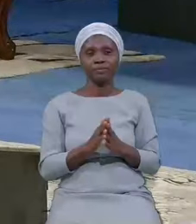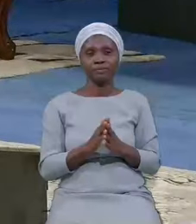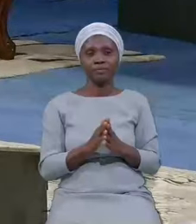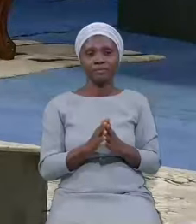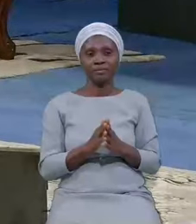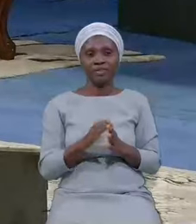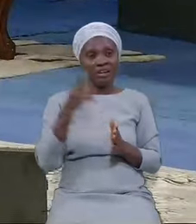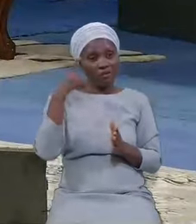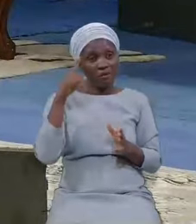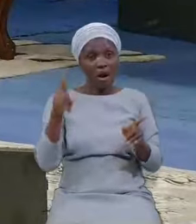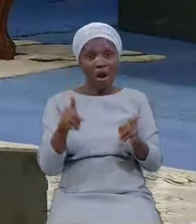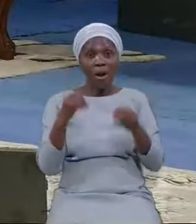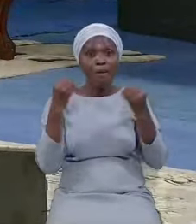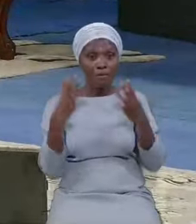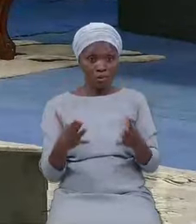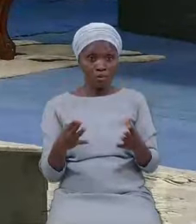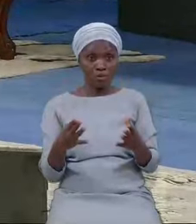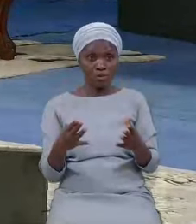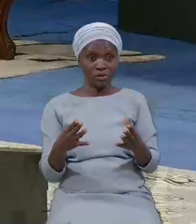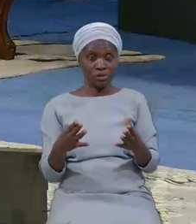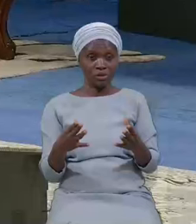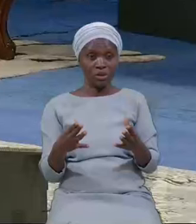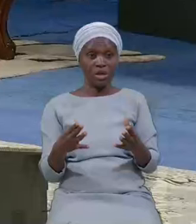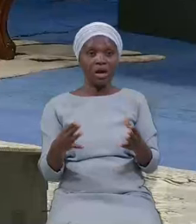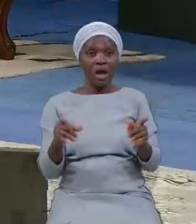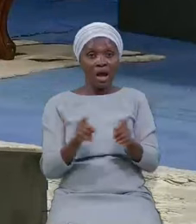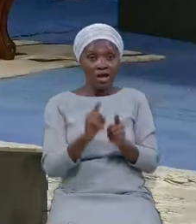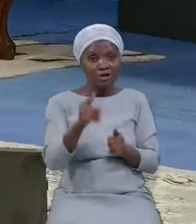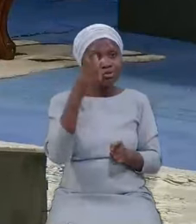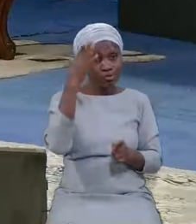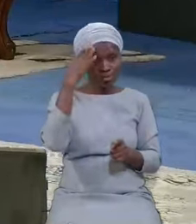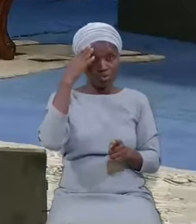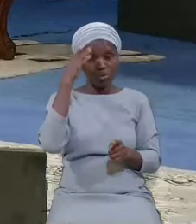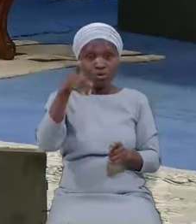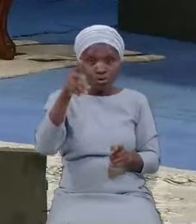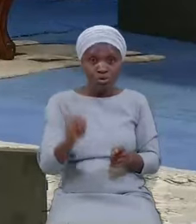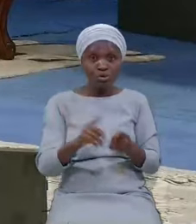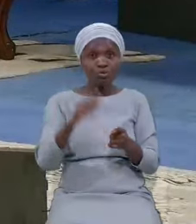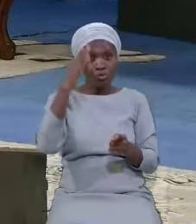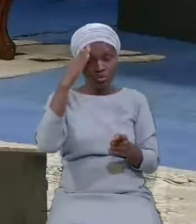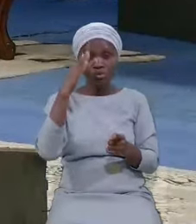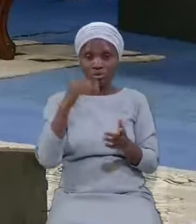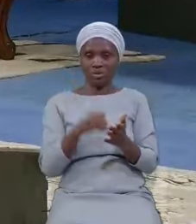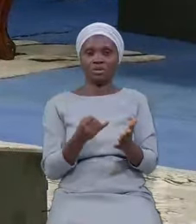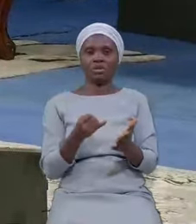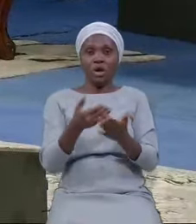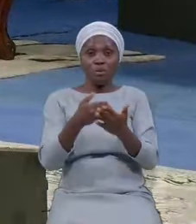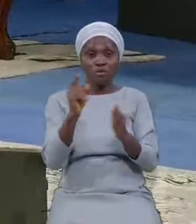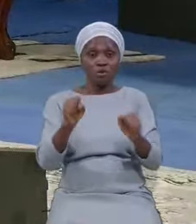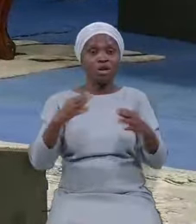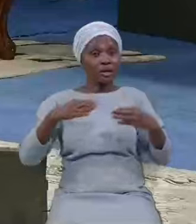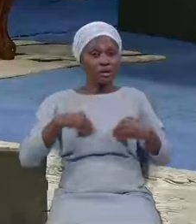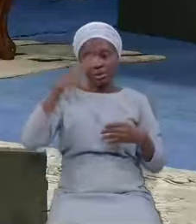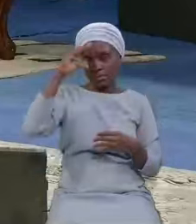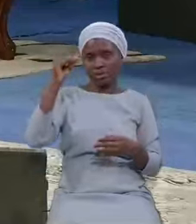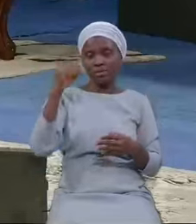Vous devez le savoir avant de l'accepter. Vous devez le savoir. Je dois vous le dire. La raison pour laquelle je le dis, c'est pour que